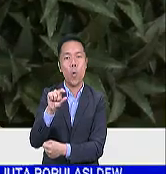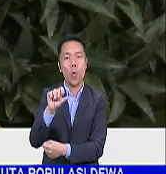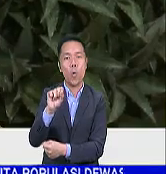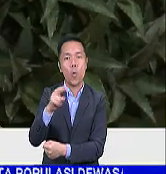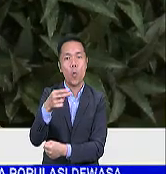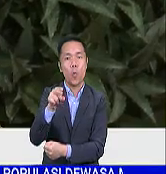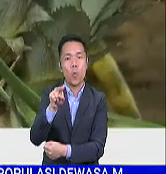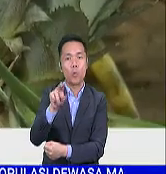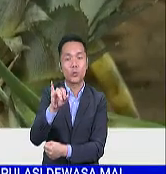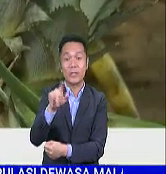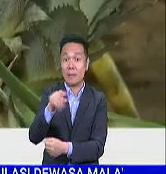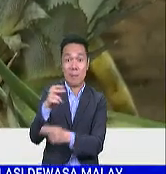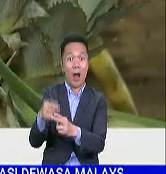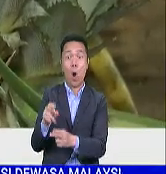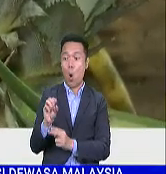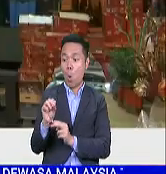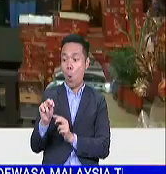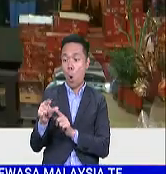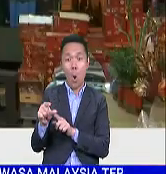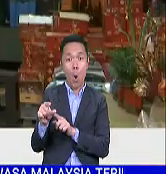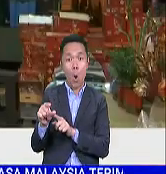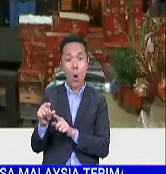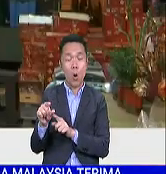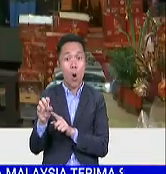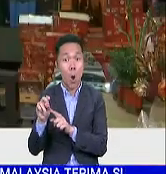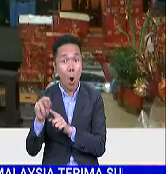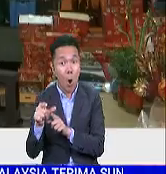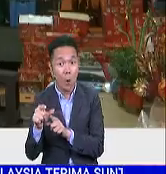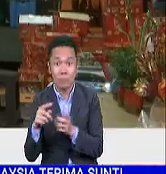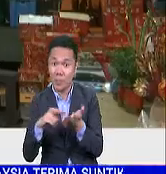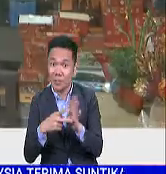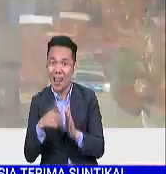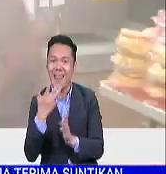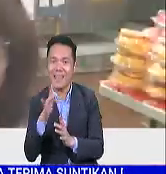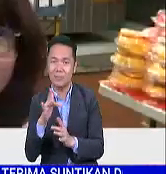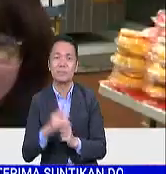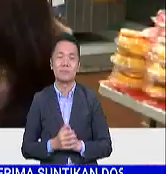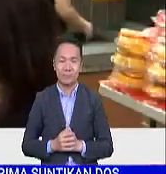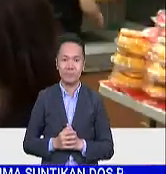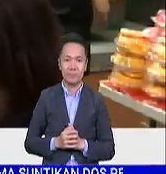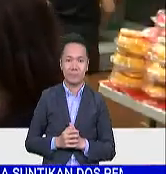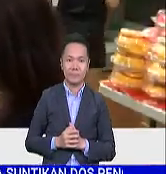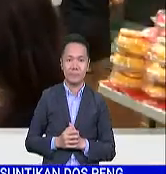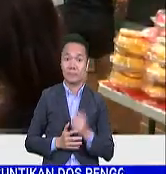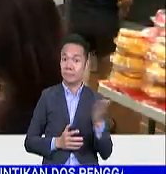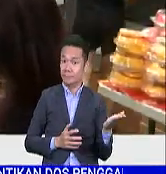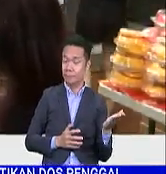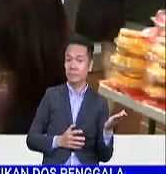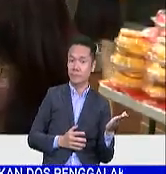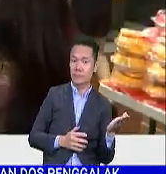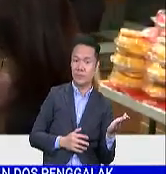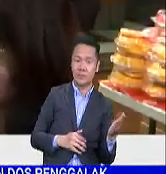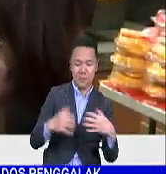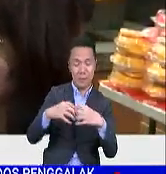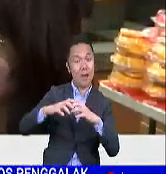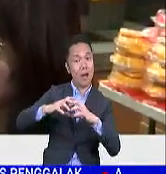orang Cina, kami cakap ong, macam ini macam kasih itu nasib lah, bagus lah. Yeah, this is pomelo leaf.